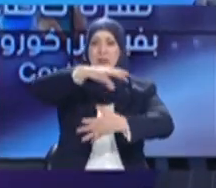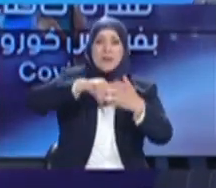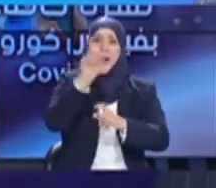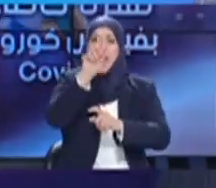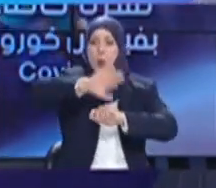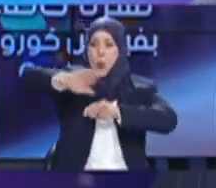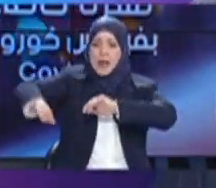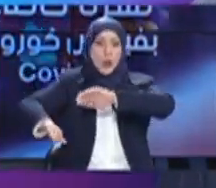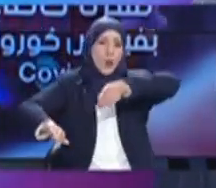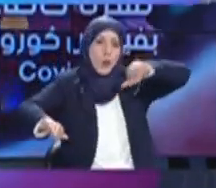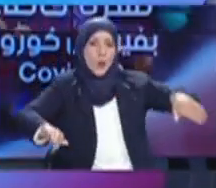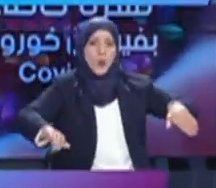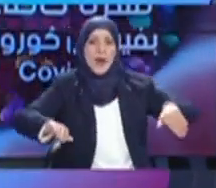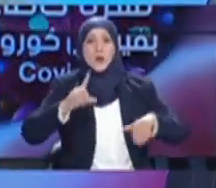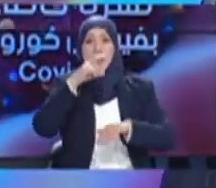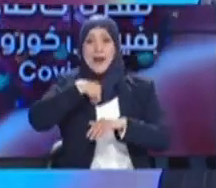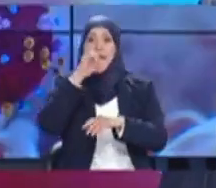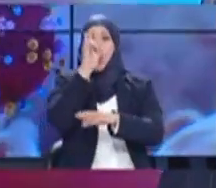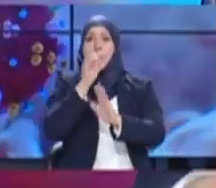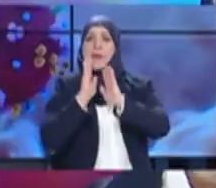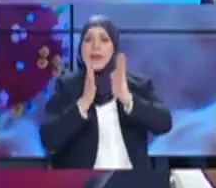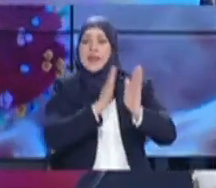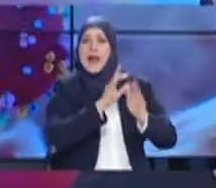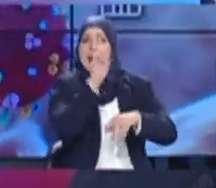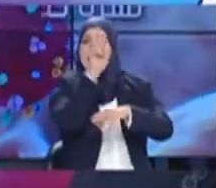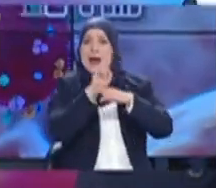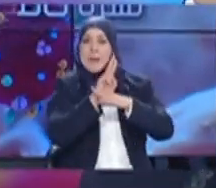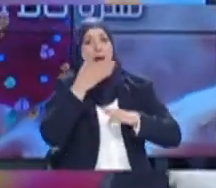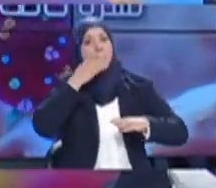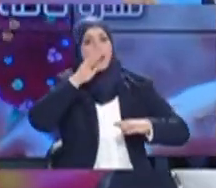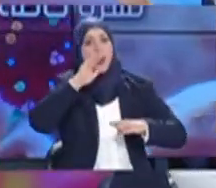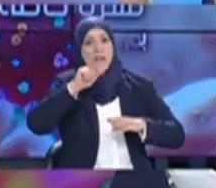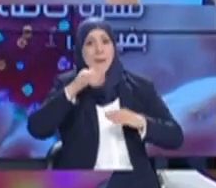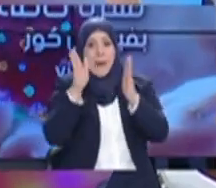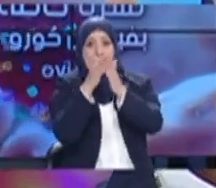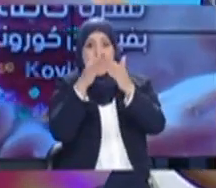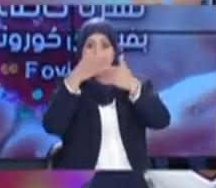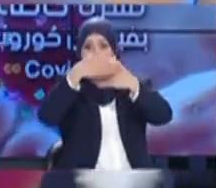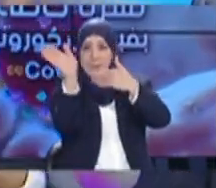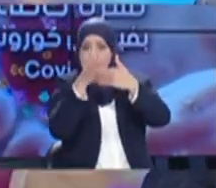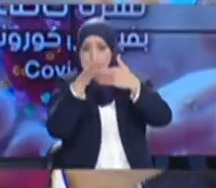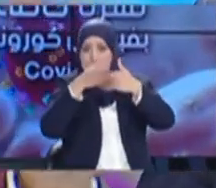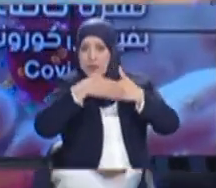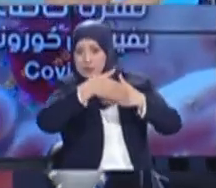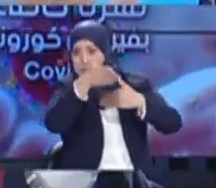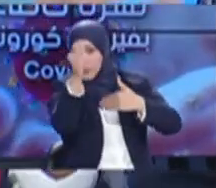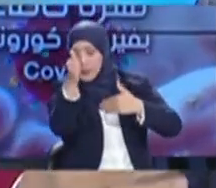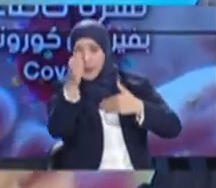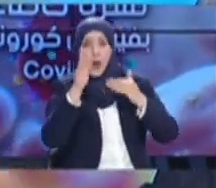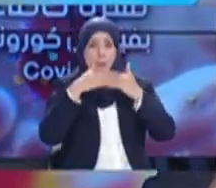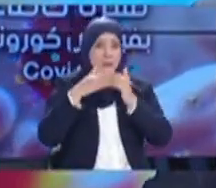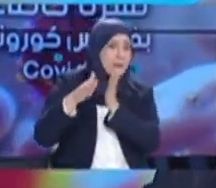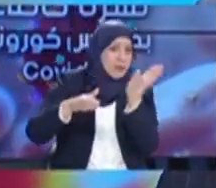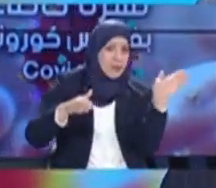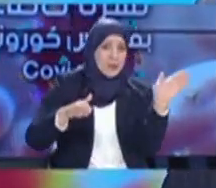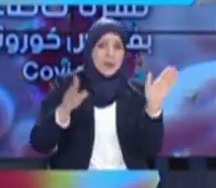عندنا الحظ كونه عندنا قسم اللي عنده مدخل خارجي على الرابطة، مش باش يتخلطوا الناس كيف